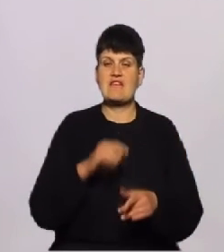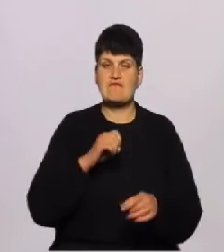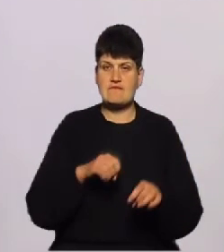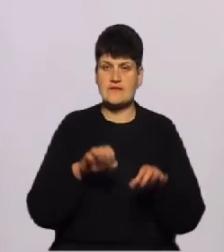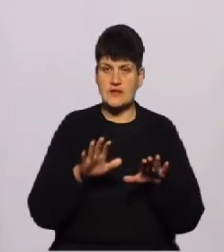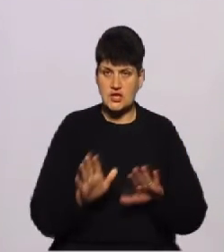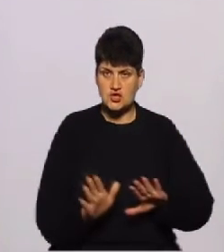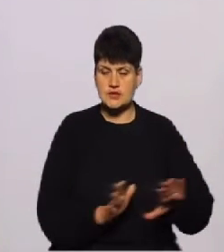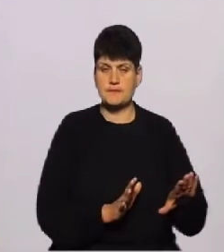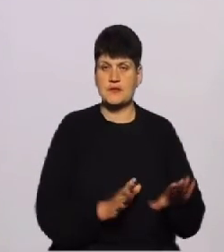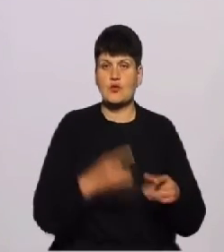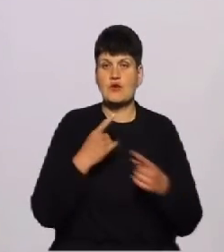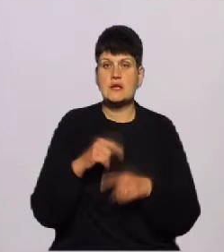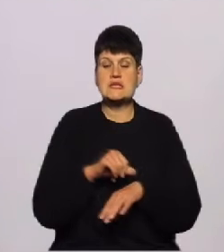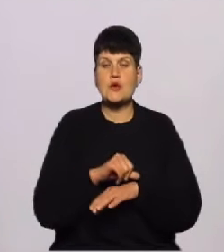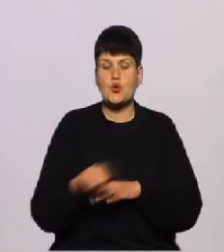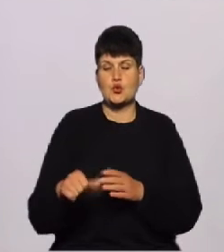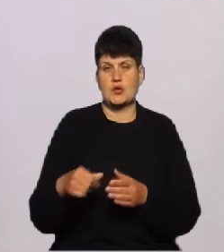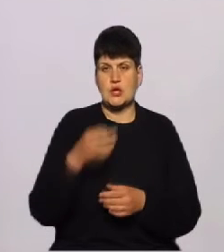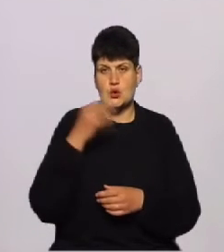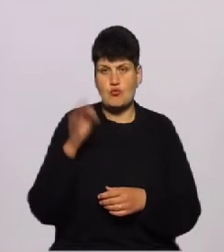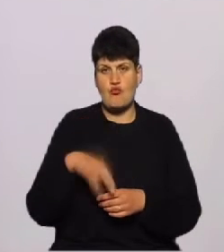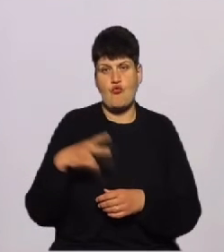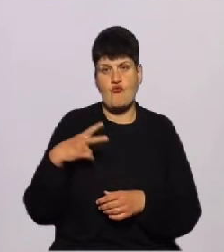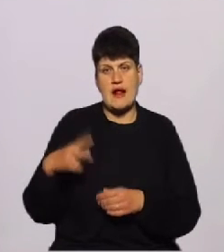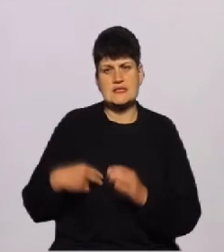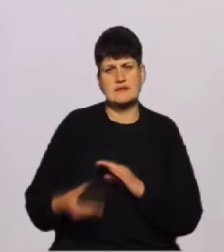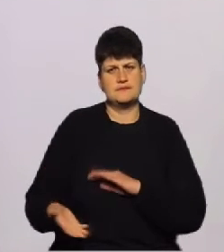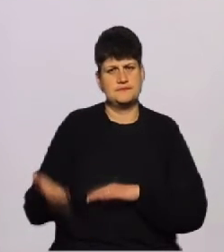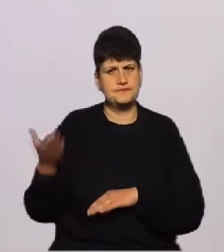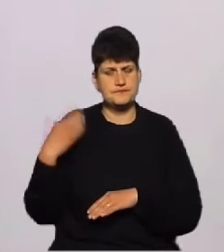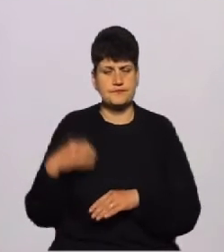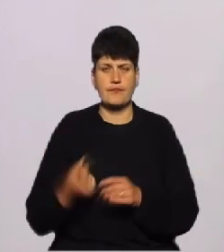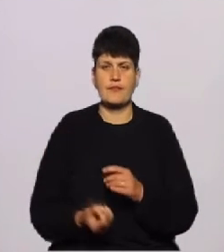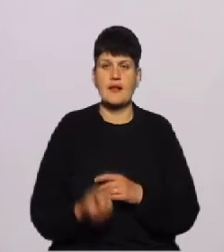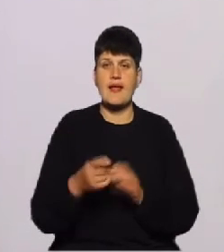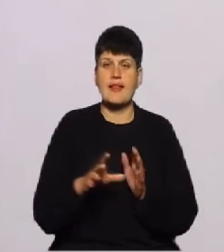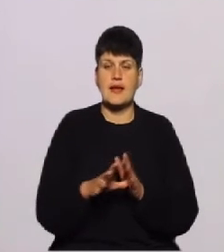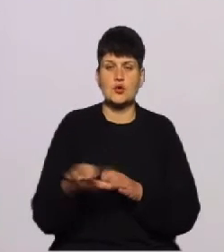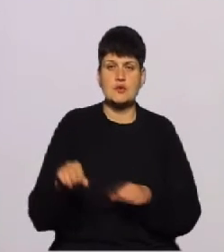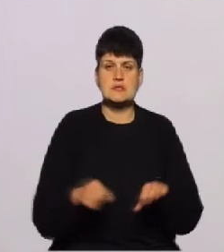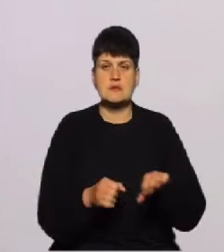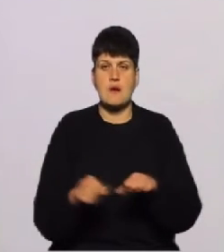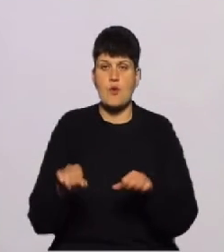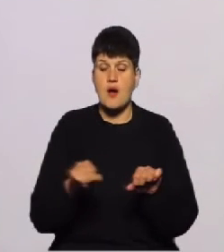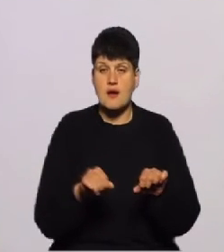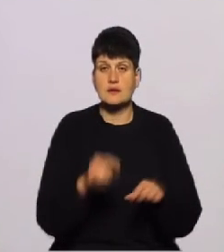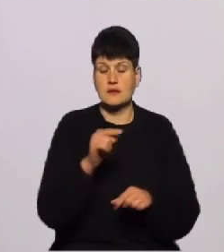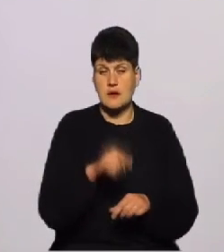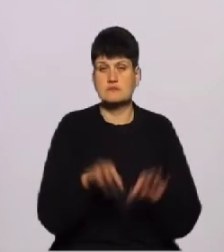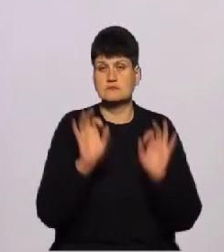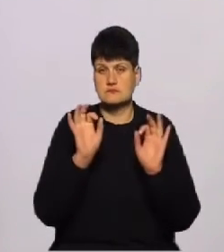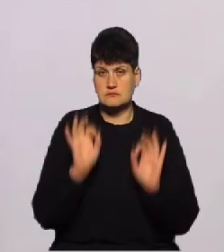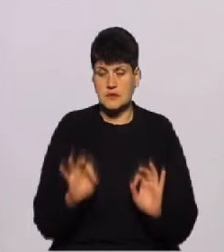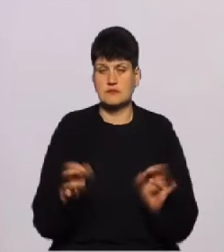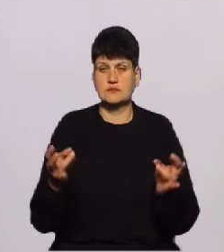якийсь закордонний досвід, то, для прикладу, у Франції раніше з'явилися електросамокати, і там, правда, варто сказати, що